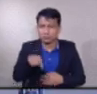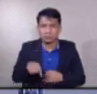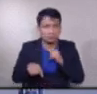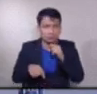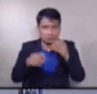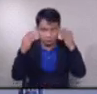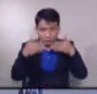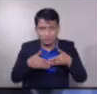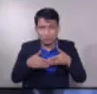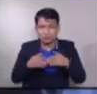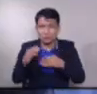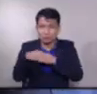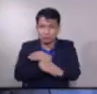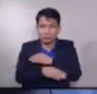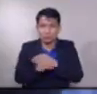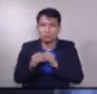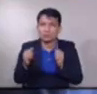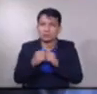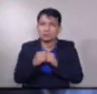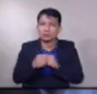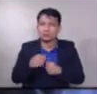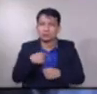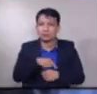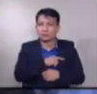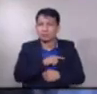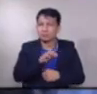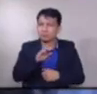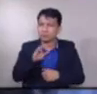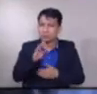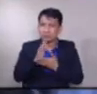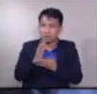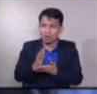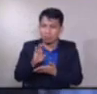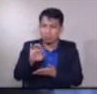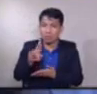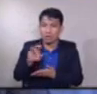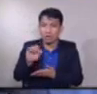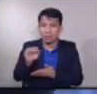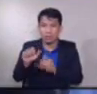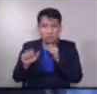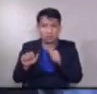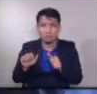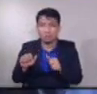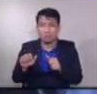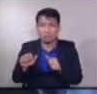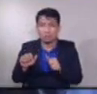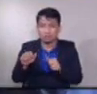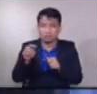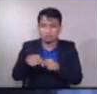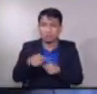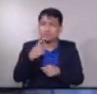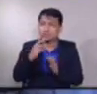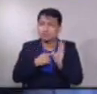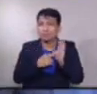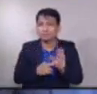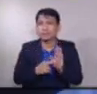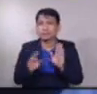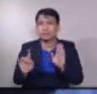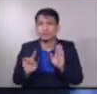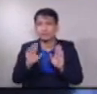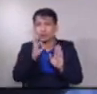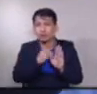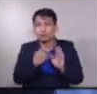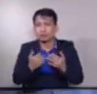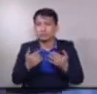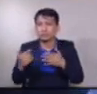only in Boracay, including doon sa amin sa Subanen, sa Lake Dominagat. Sino ngayon ang tumatayo doon? And after a certain